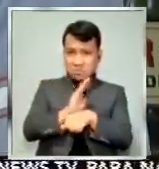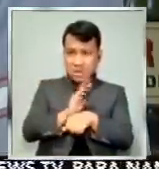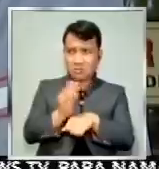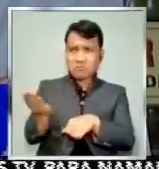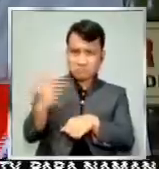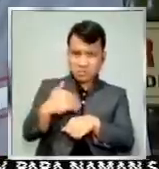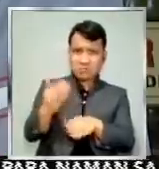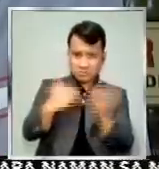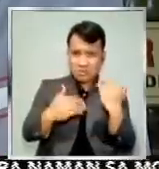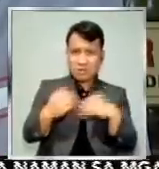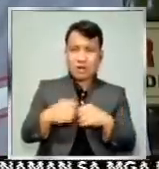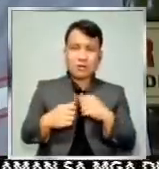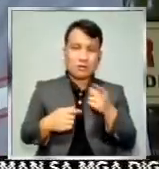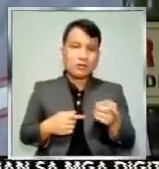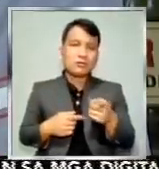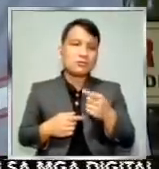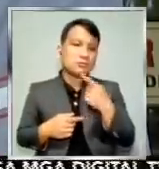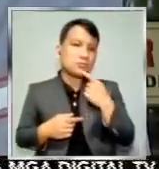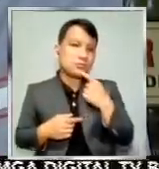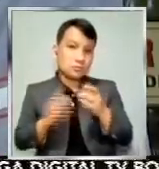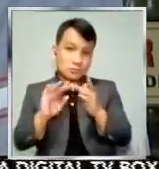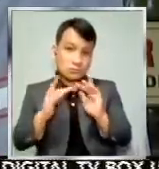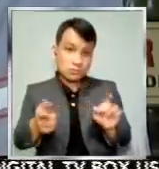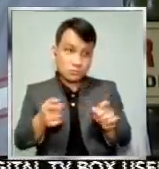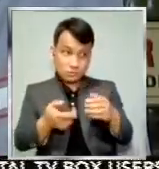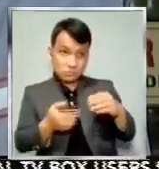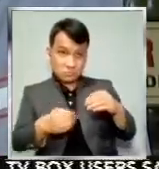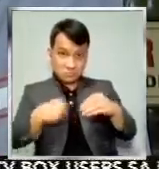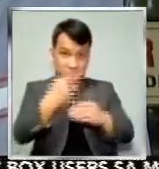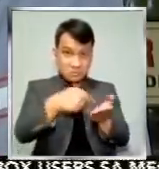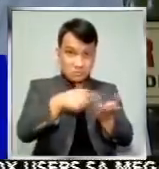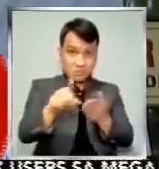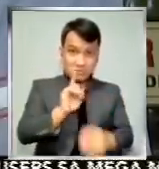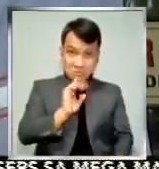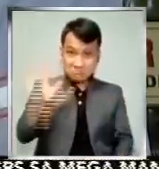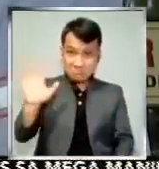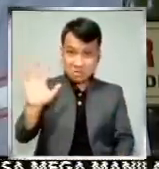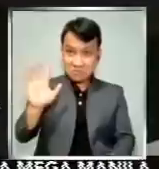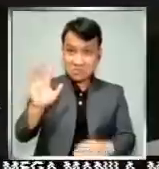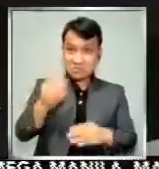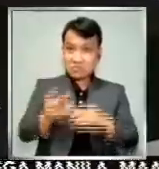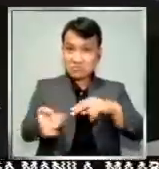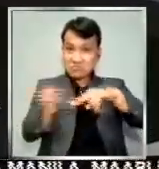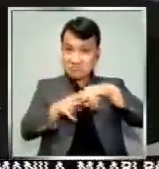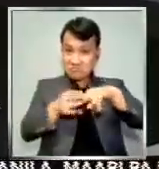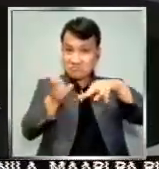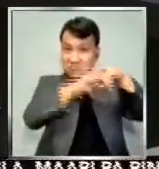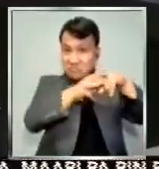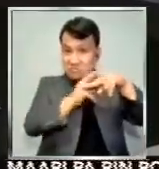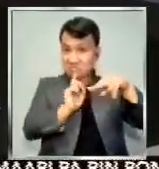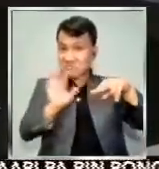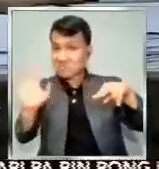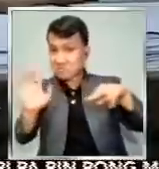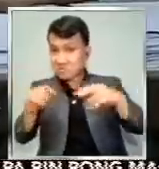at kung masyadong mataas yung pangakong interest sa katotohanan,